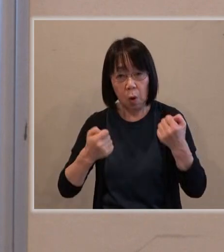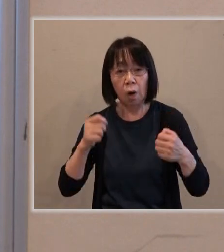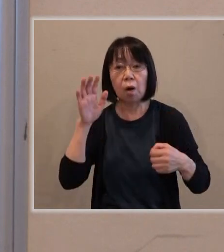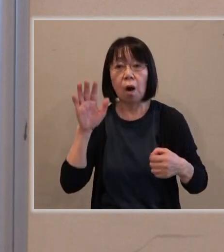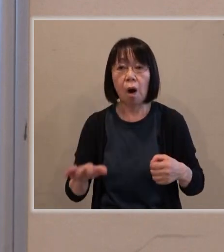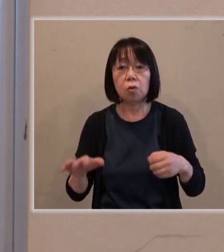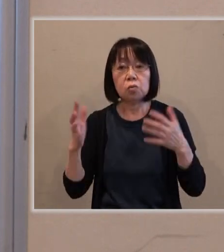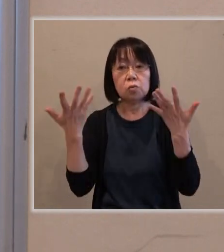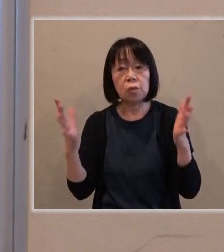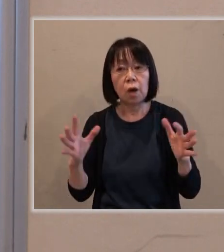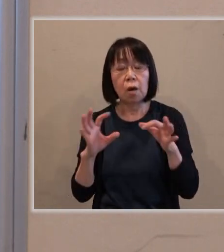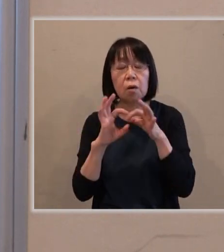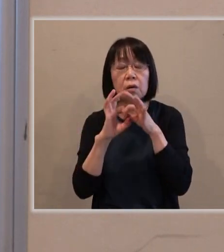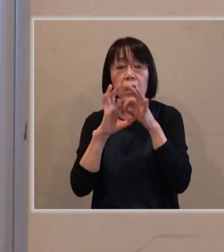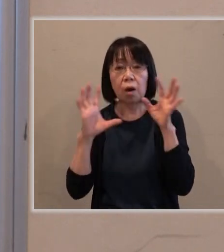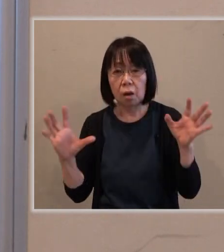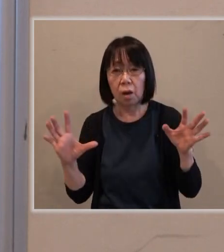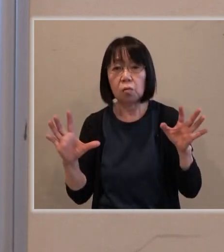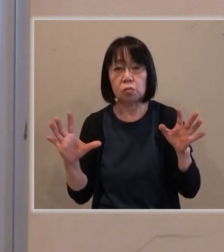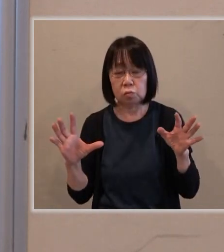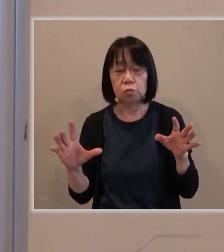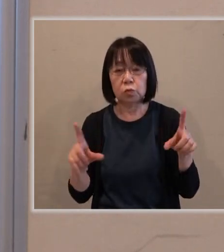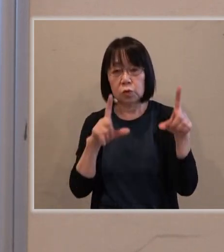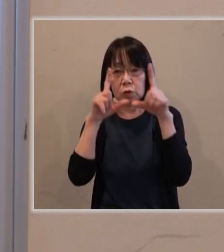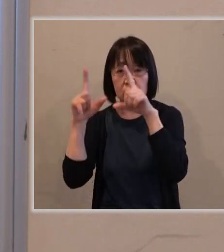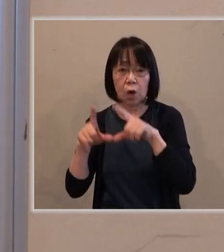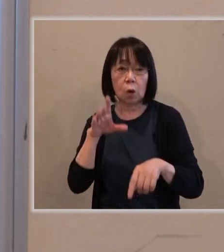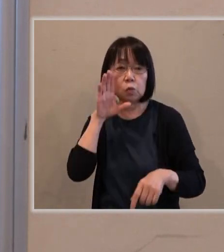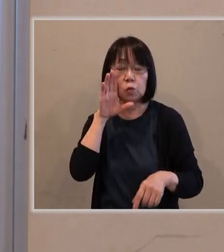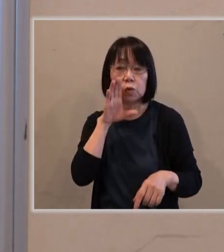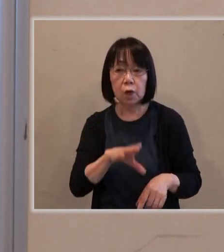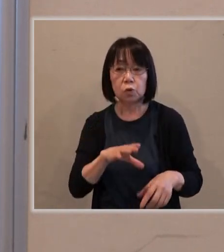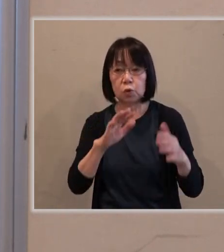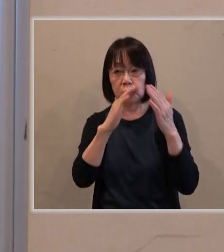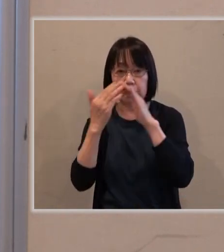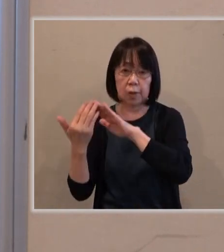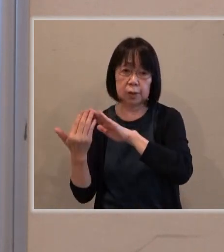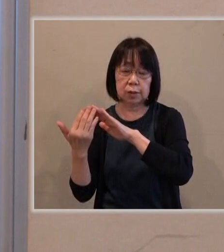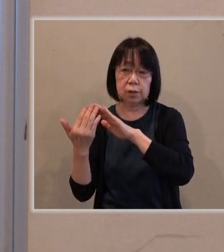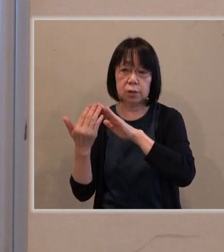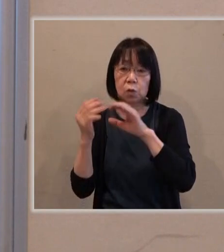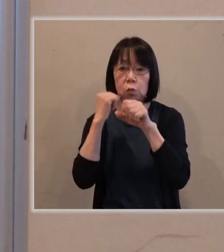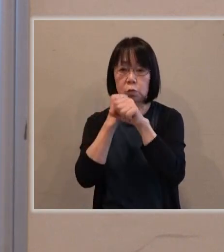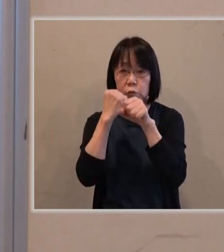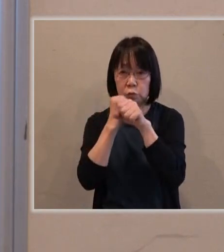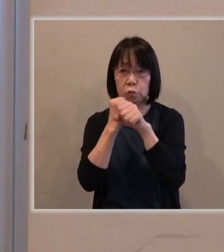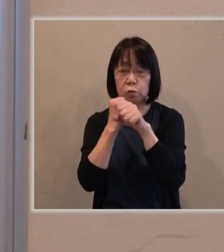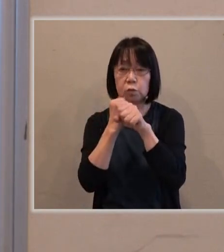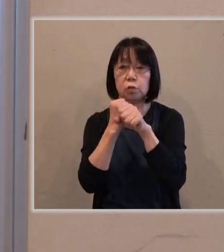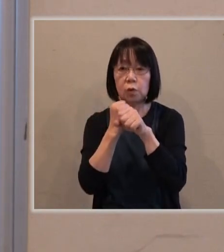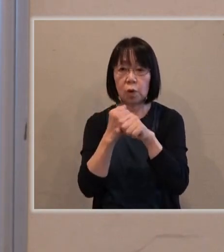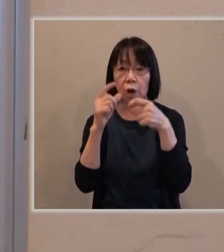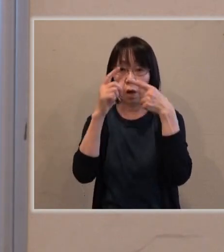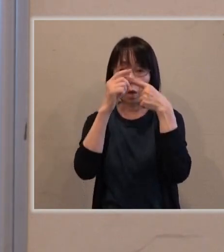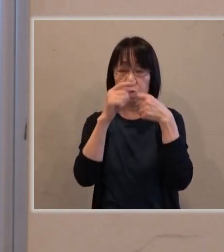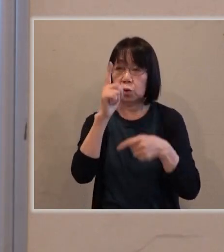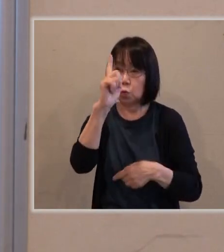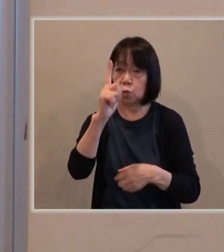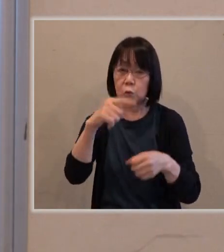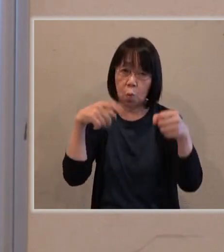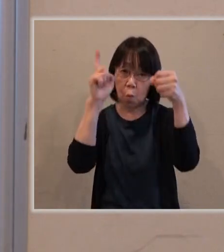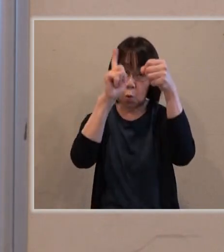係なく、やはり住みやすい街を作っていく、それが一つの 目標でもあるんです